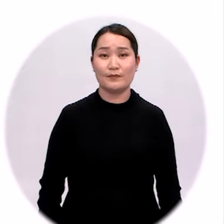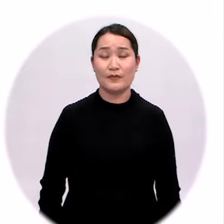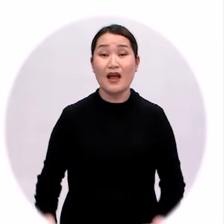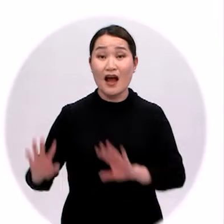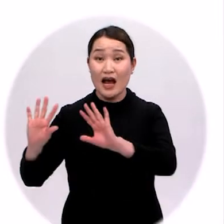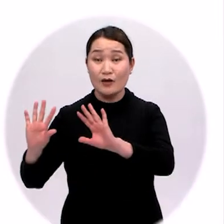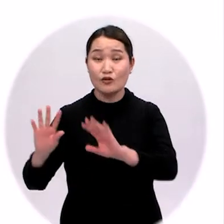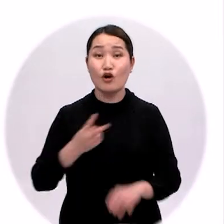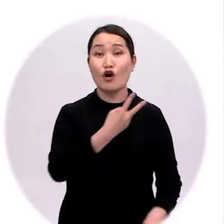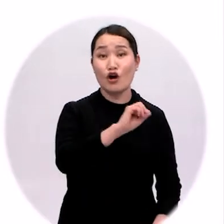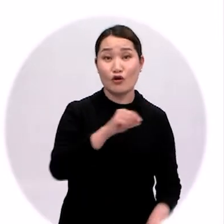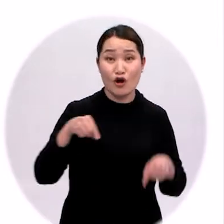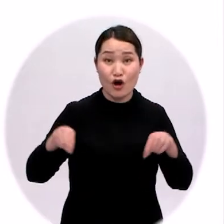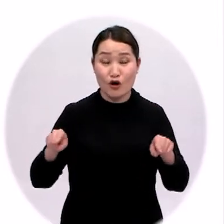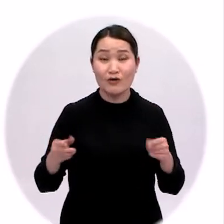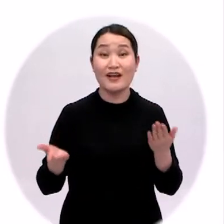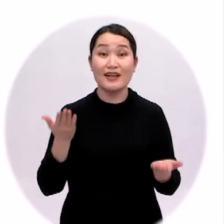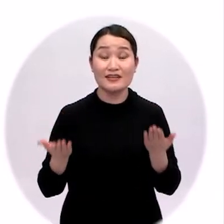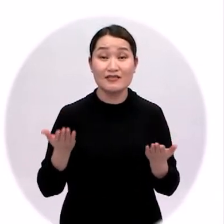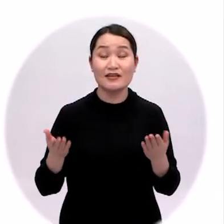маань 10-тай ойр уу, 20-тай ойр уу?